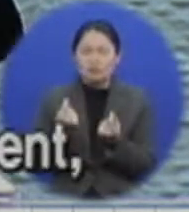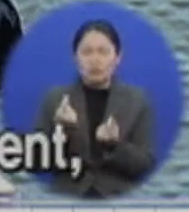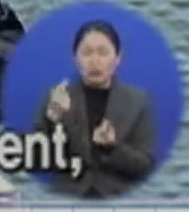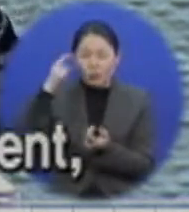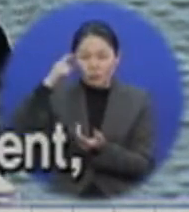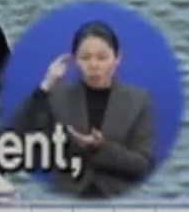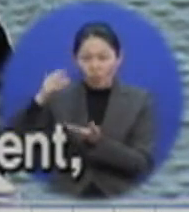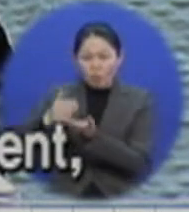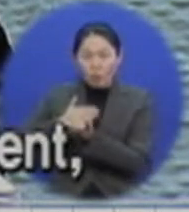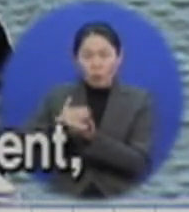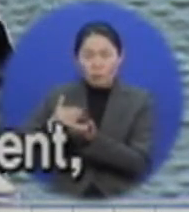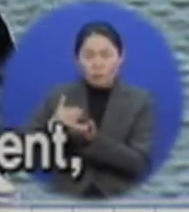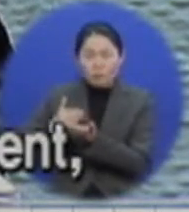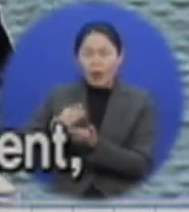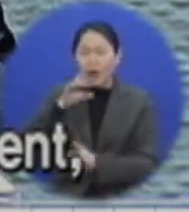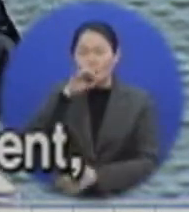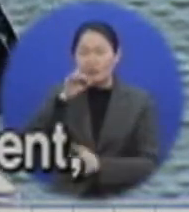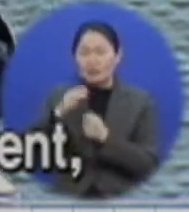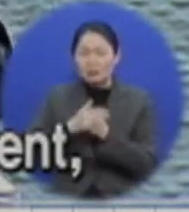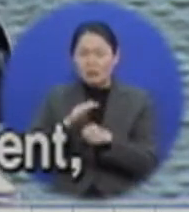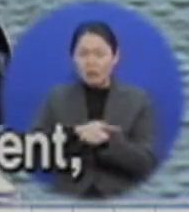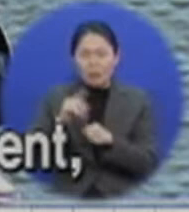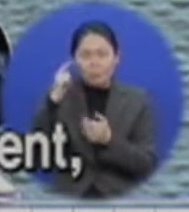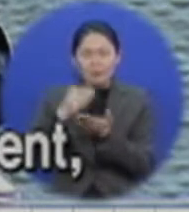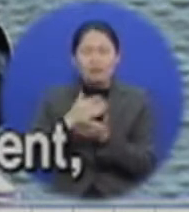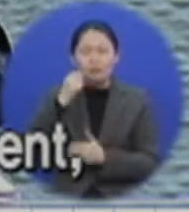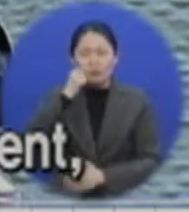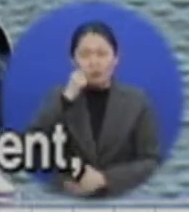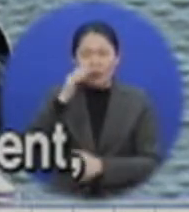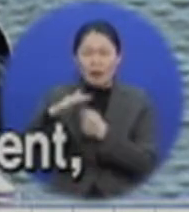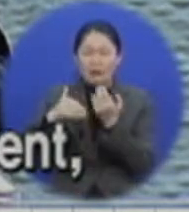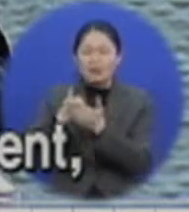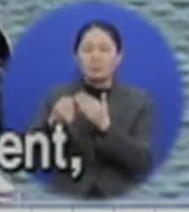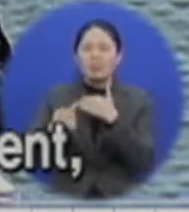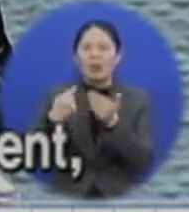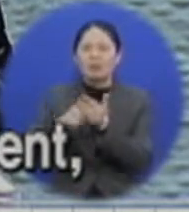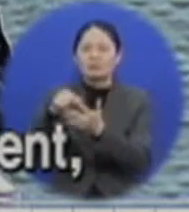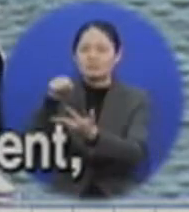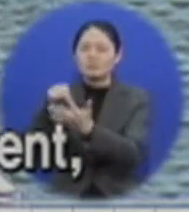제대로 된 판단을 못하는 거고 하나님의 마음을 일지 못하는 거죠